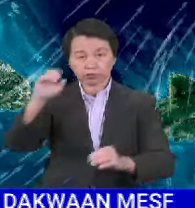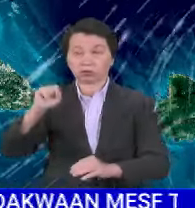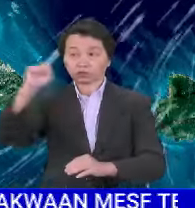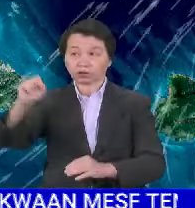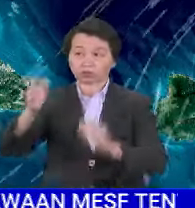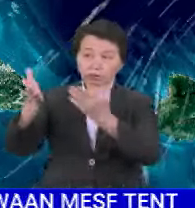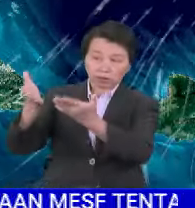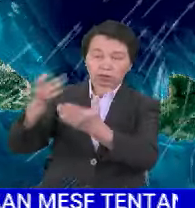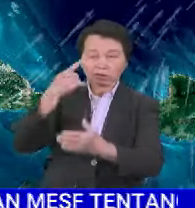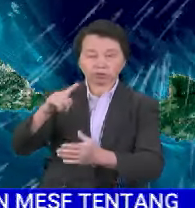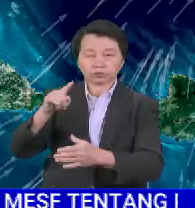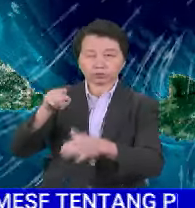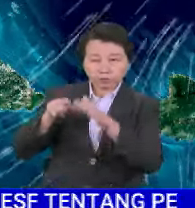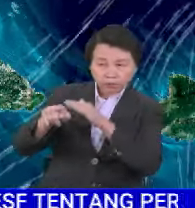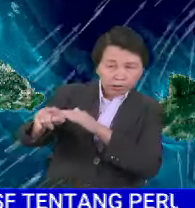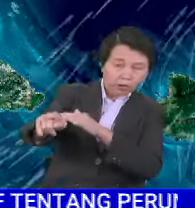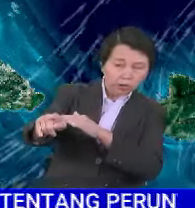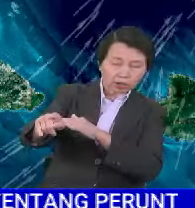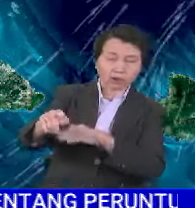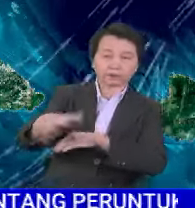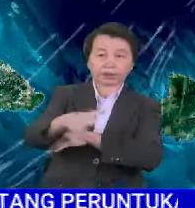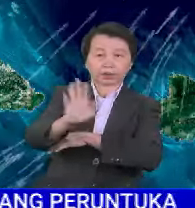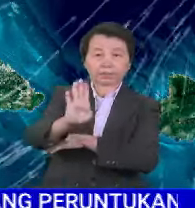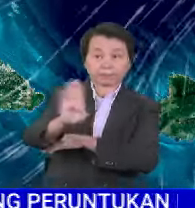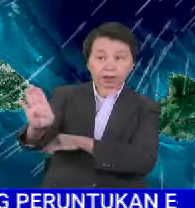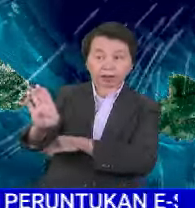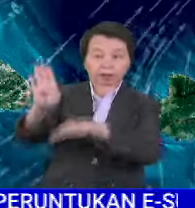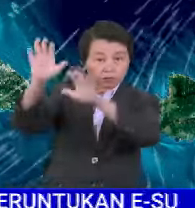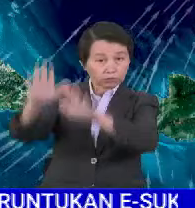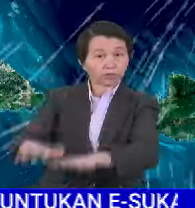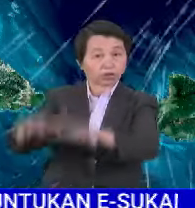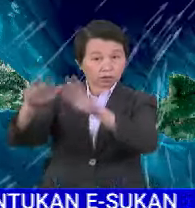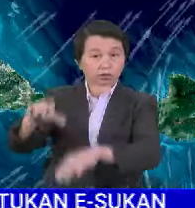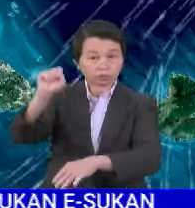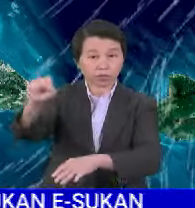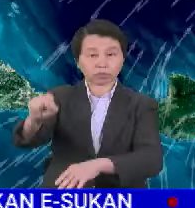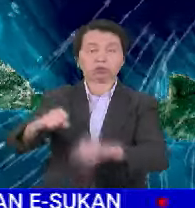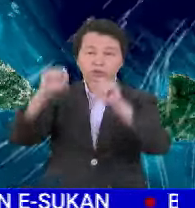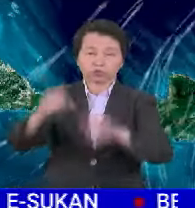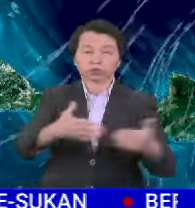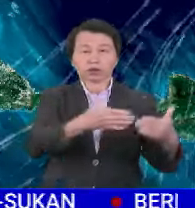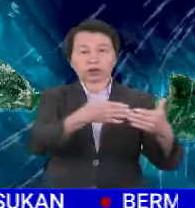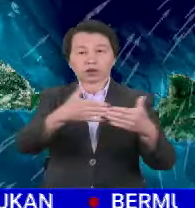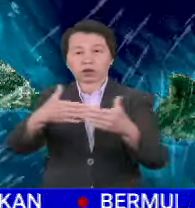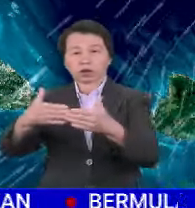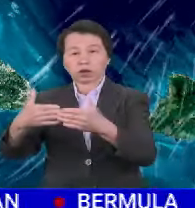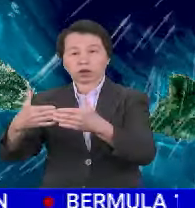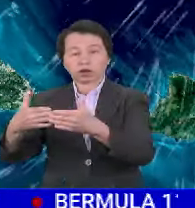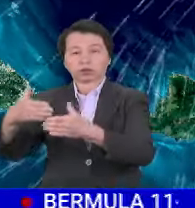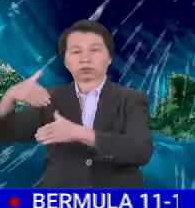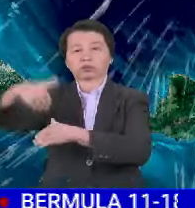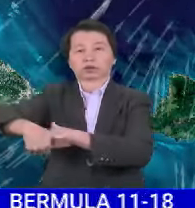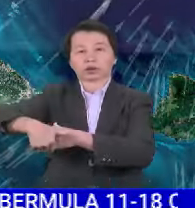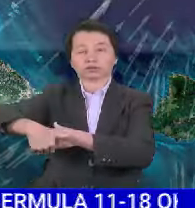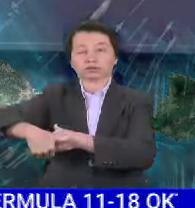pula lebih tertumpu di bahagian pedalaman dan juga pantai barat negeri Sabah. Keadaan hujan ini pula dijangka boleh berlarutan sehingga ke awal malam